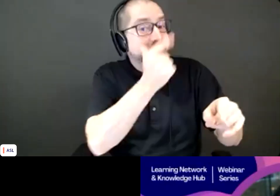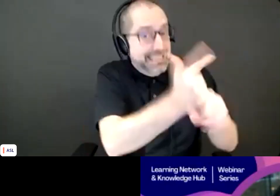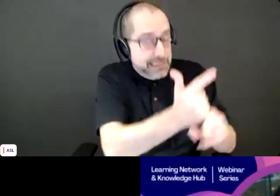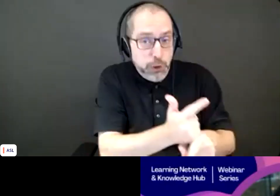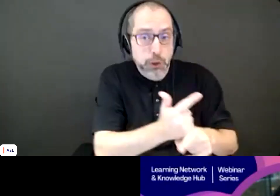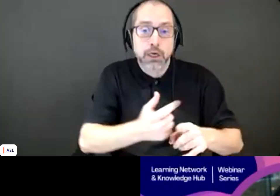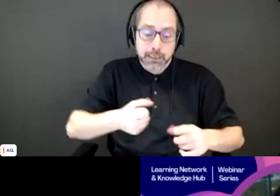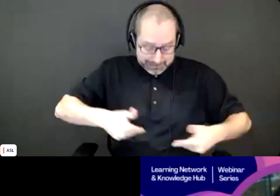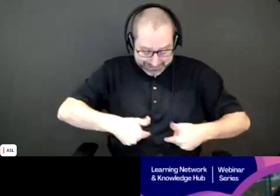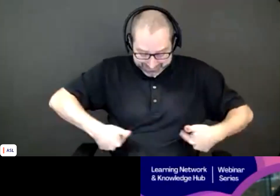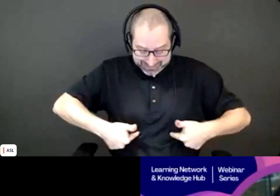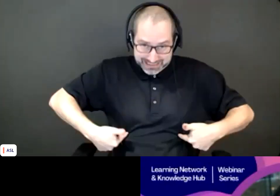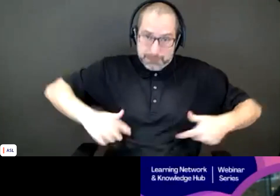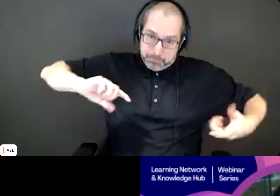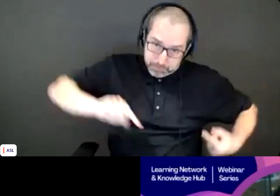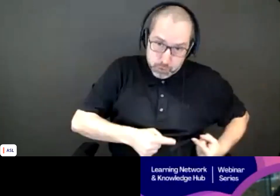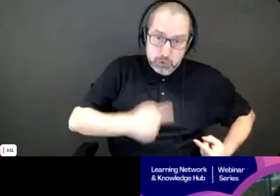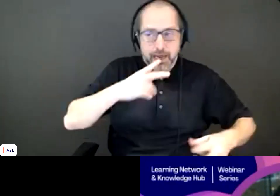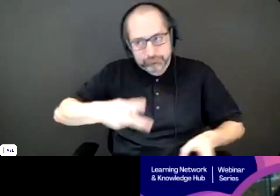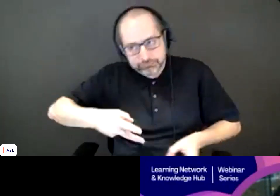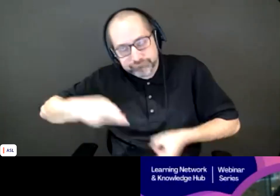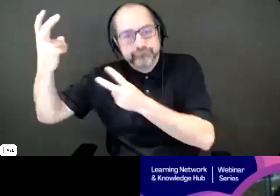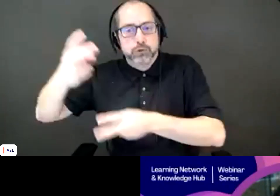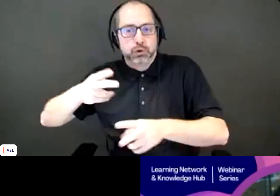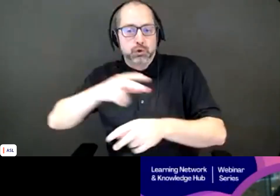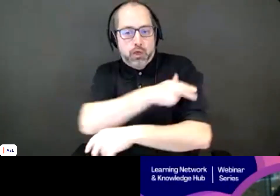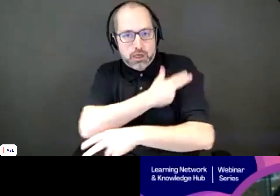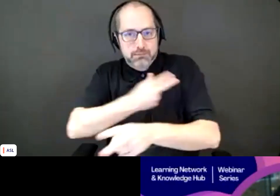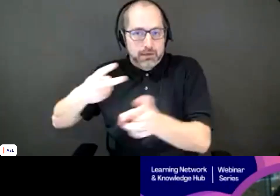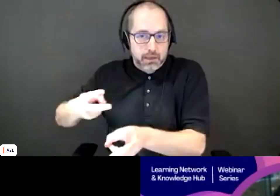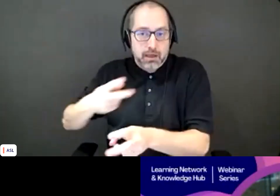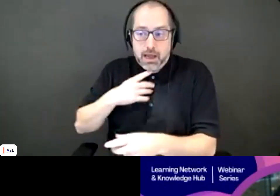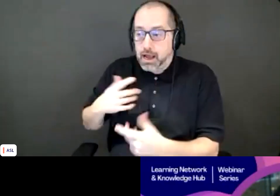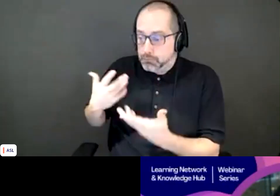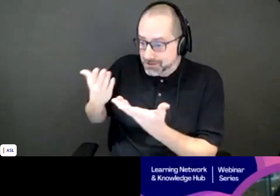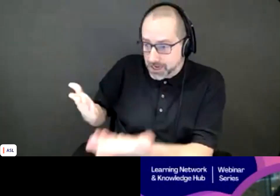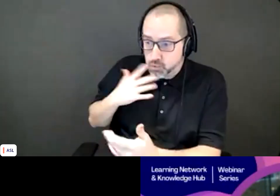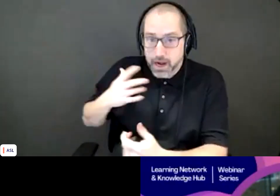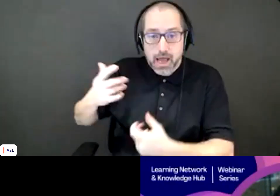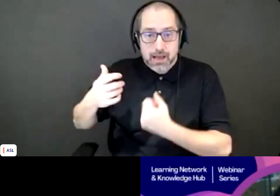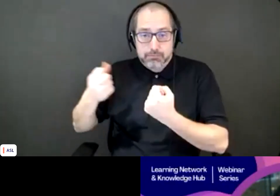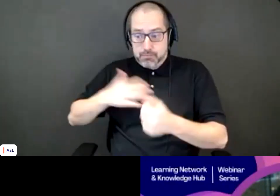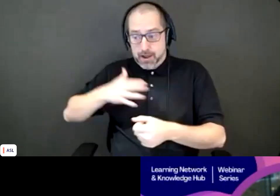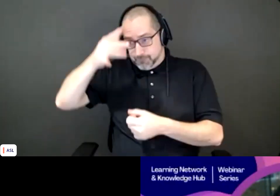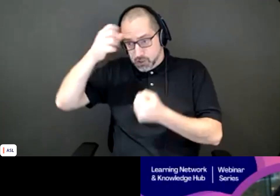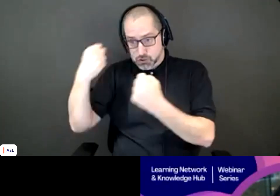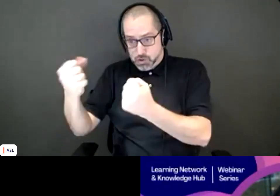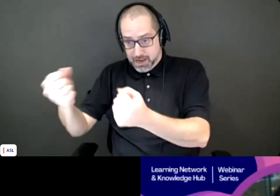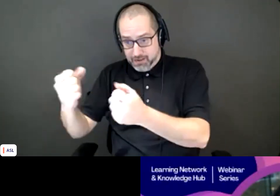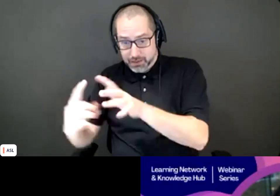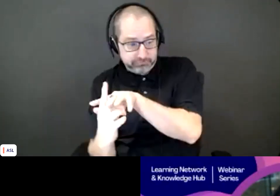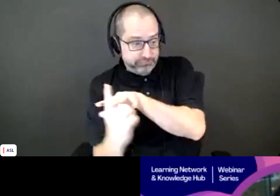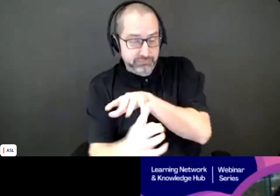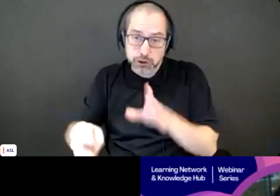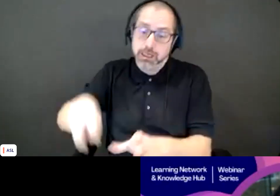m'a mis à l'hôpital j'étais là lorsque les policiers sont arrivés après que j'avais sauté de la voiture de mon père alors qu'elle était en